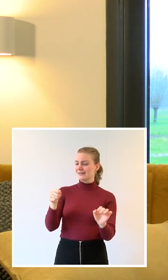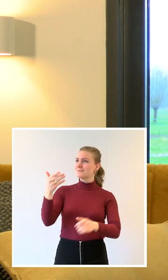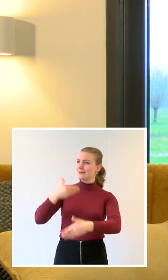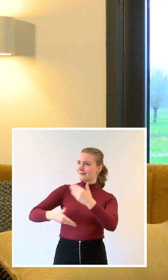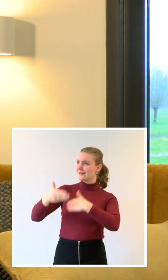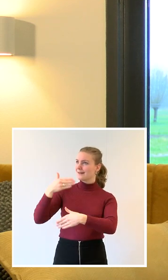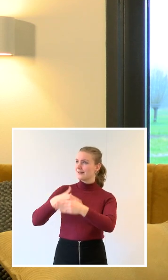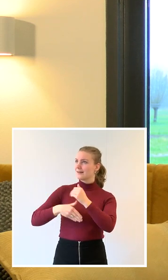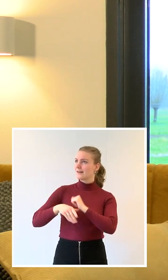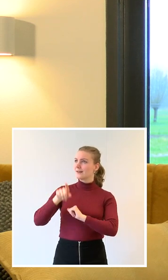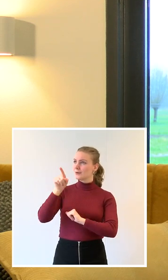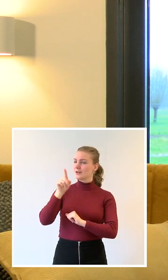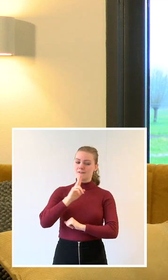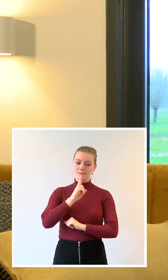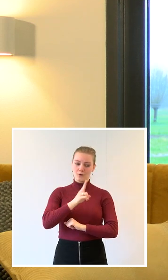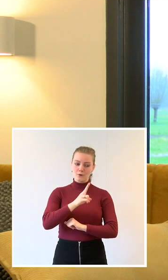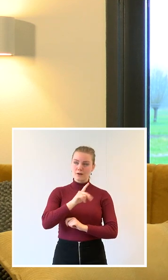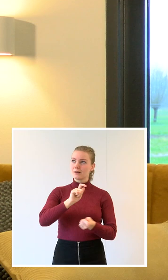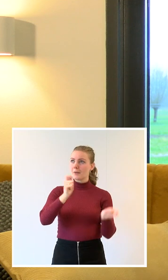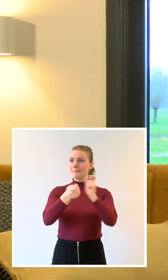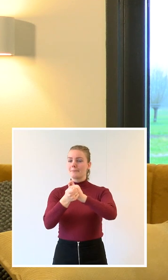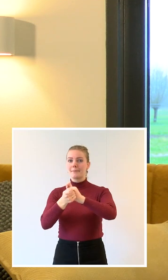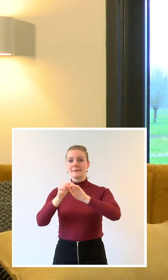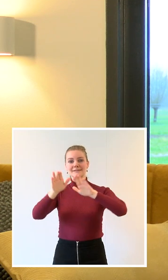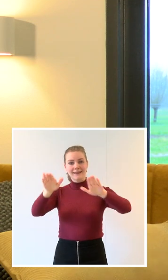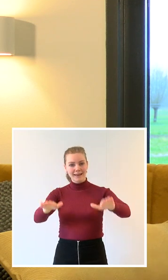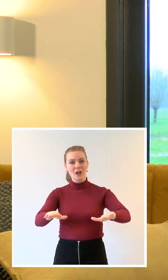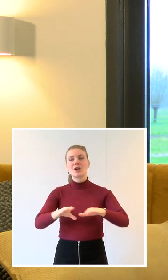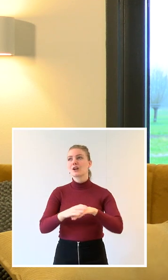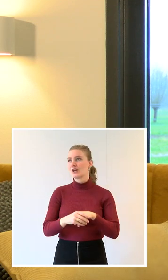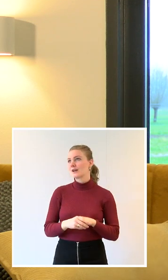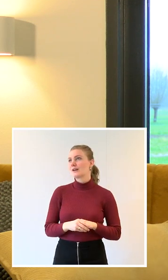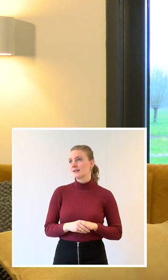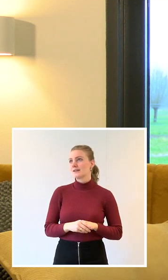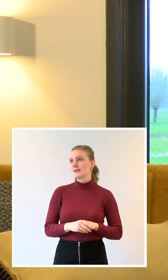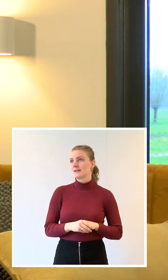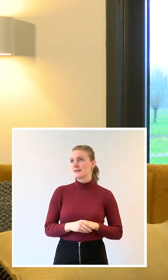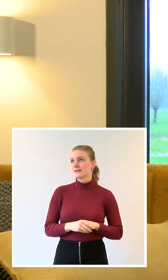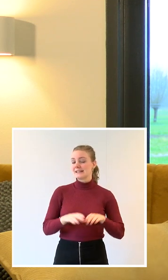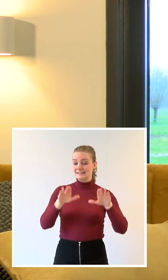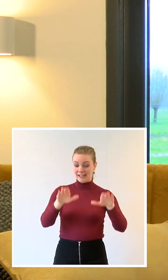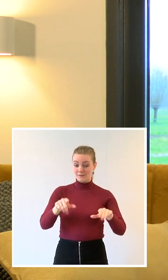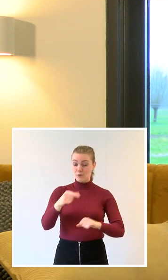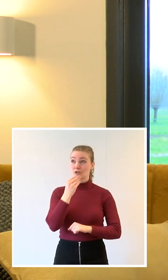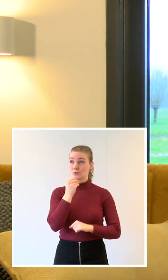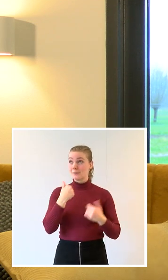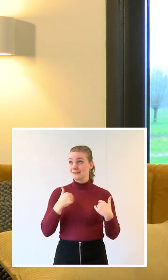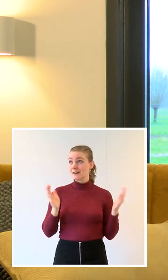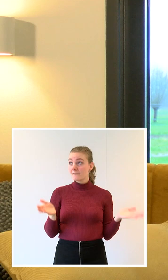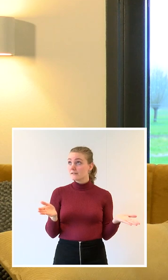hebt omgezet in zegen. Niet alleen zegen voor Joodse mensen, maar zegen voor